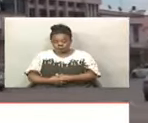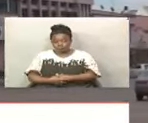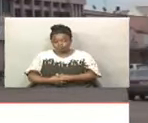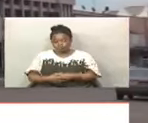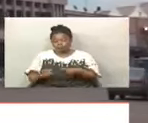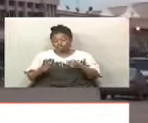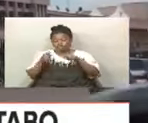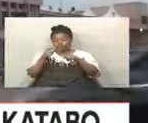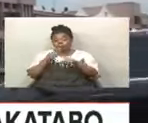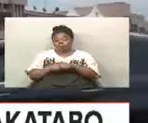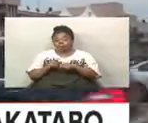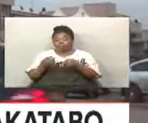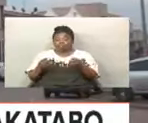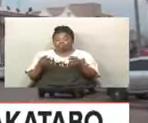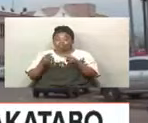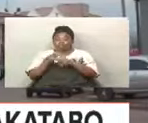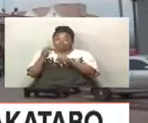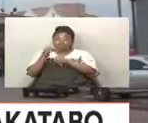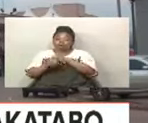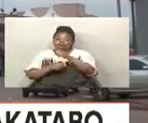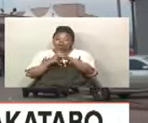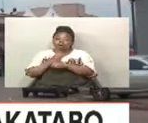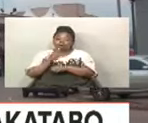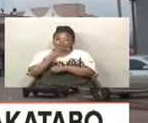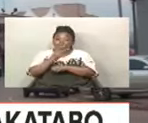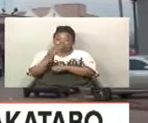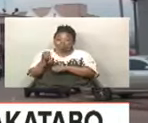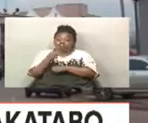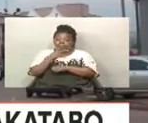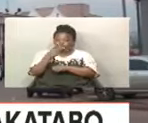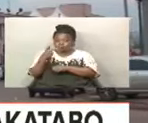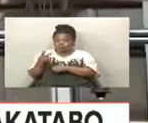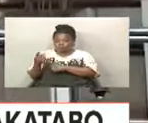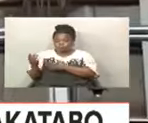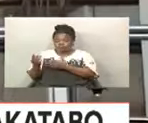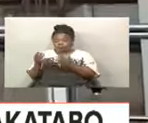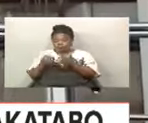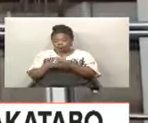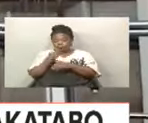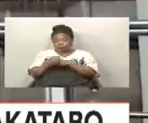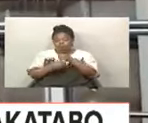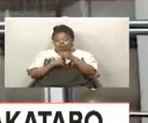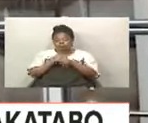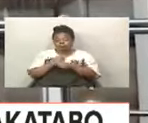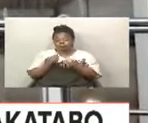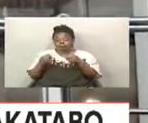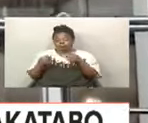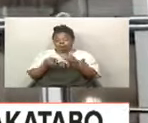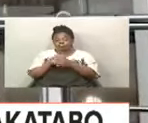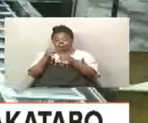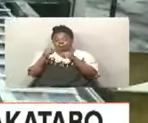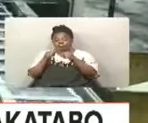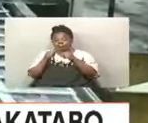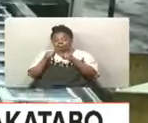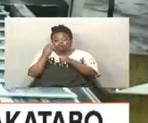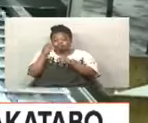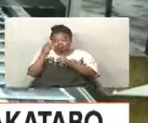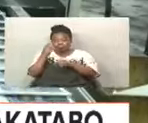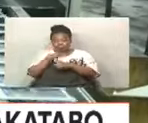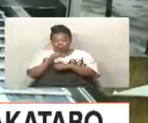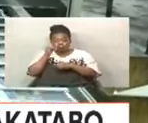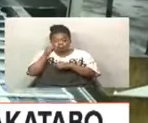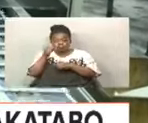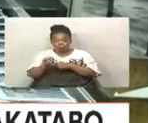Neko mulondi gondo ngatuge ndiro kumala kumwaka bili abili mwebili. Nukwa nizo mwaka mpio kwa bili abili mwesa to. Olupapula la New Vision. Ouna kwa Olwencha. Lukuleti dema